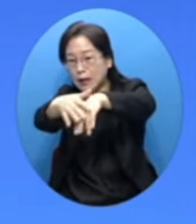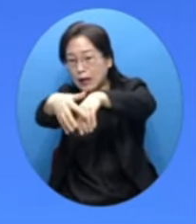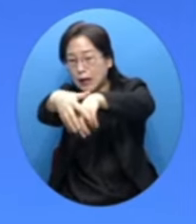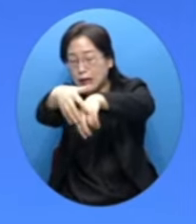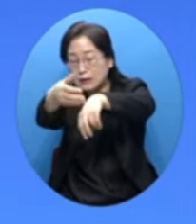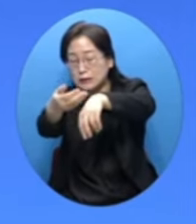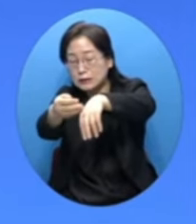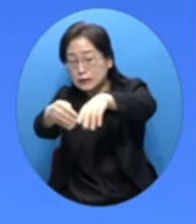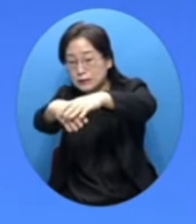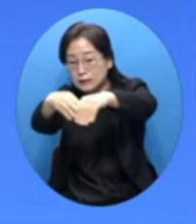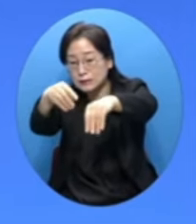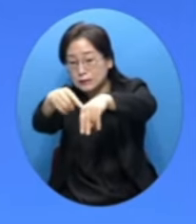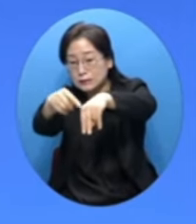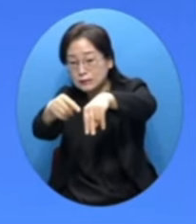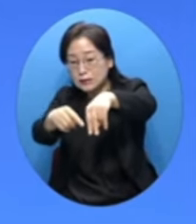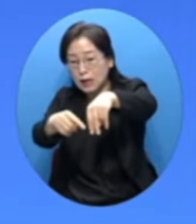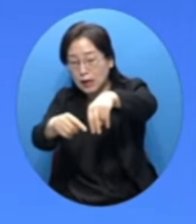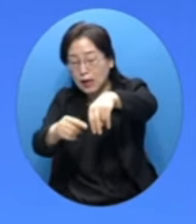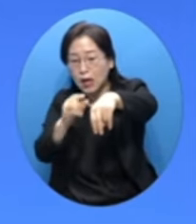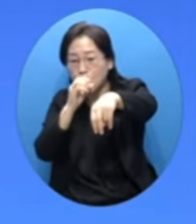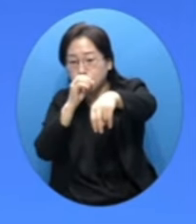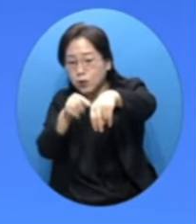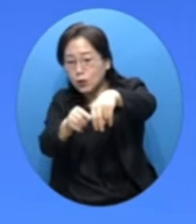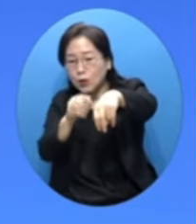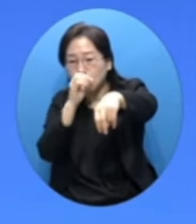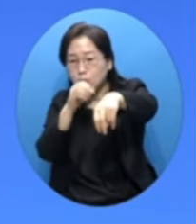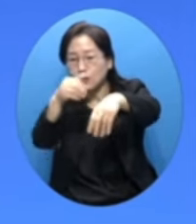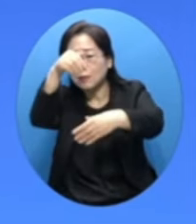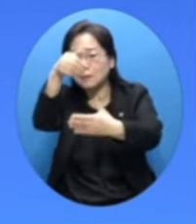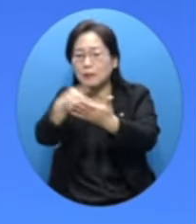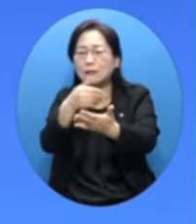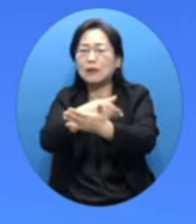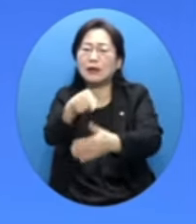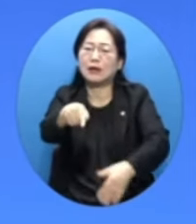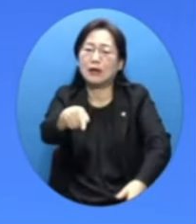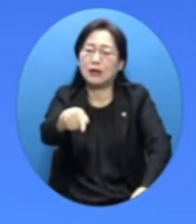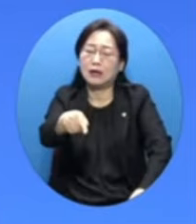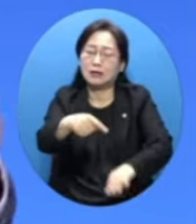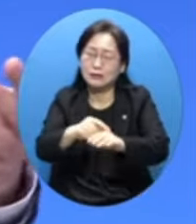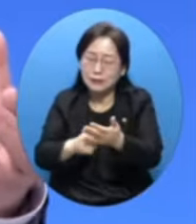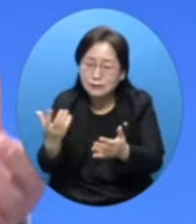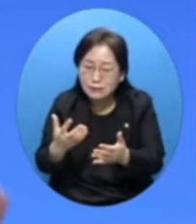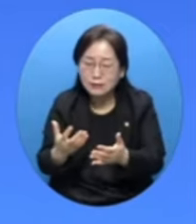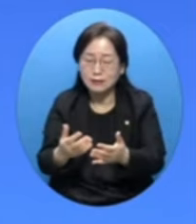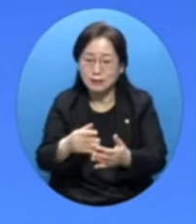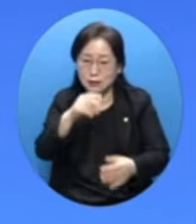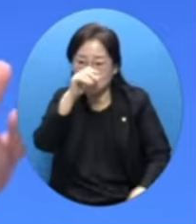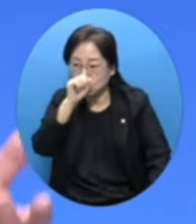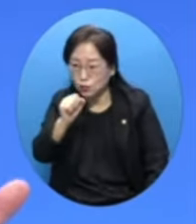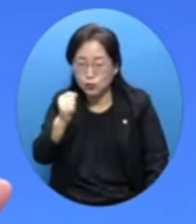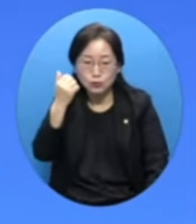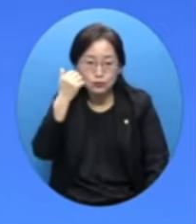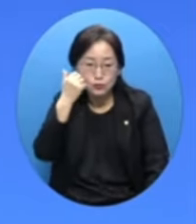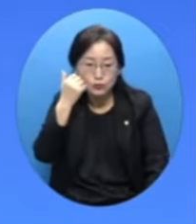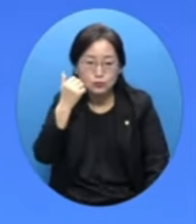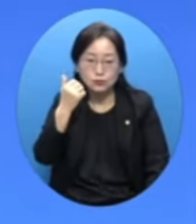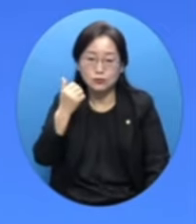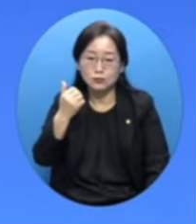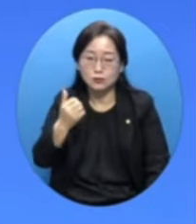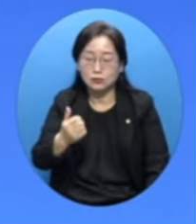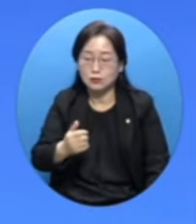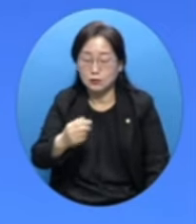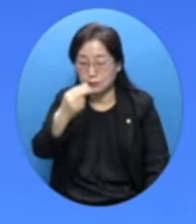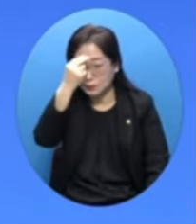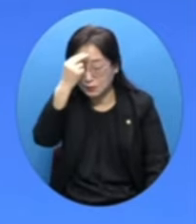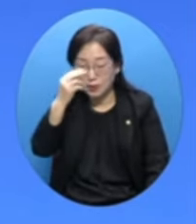마음이 아팠습니다 본인은 헤어진 양말을 신으면서 좋은 것은 다 우리 어려움이